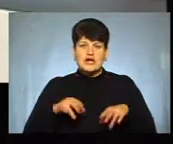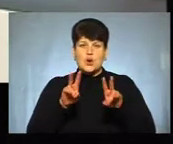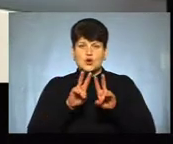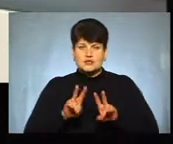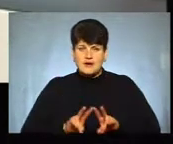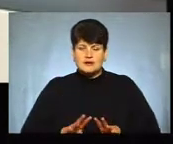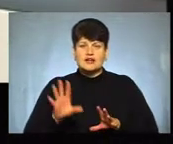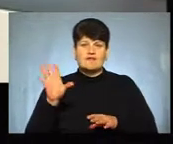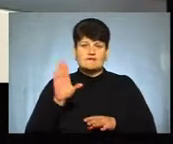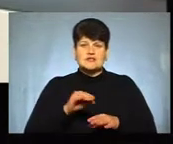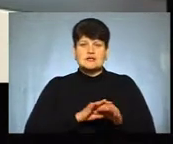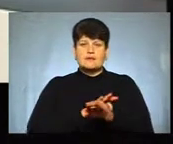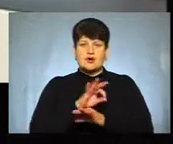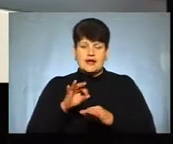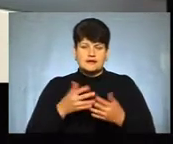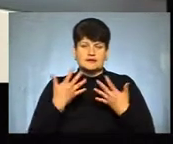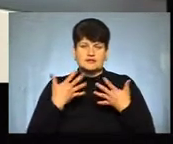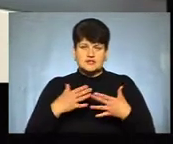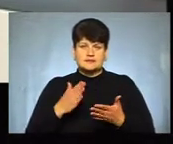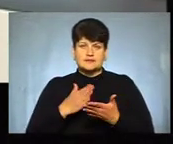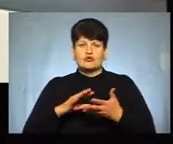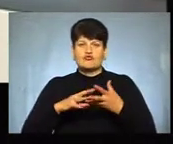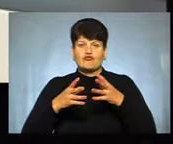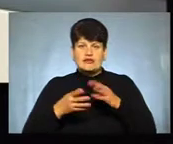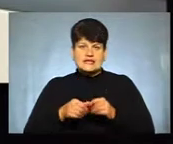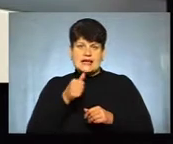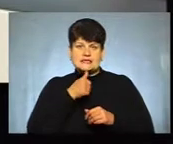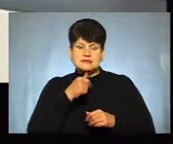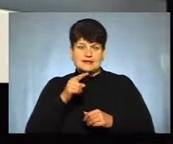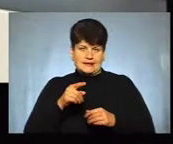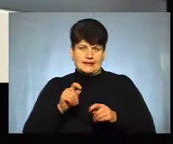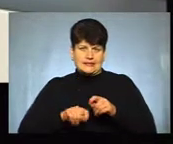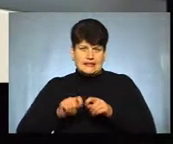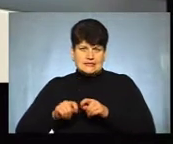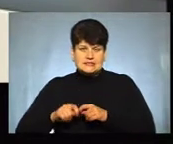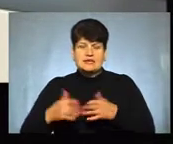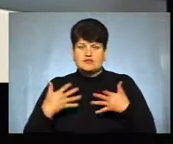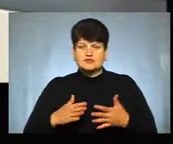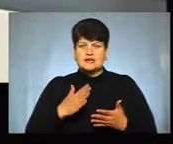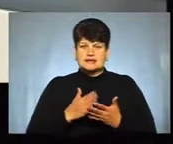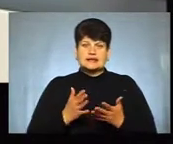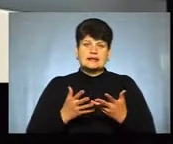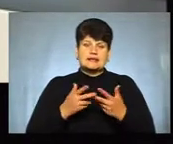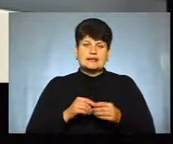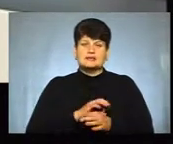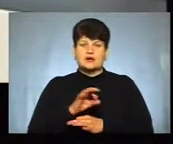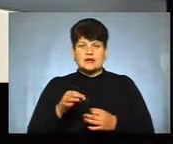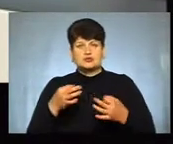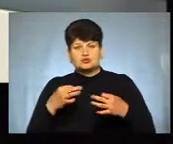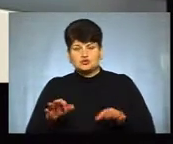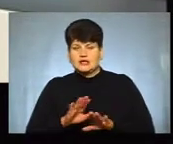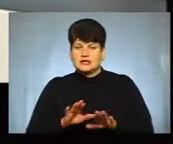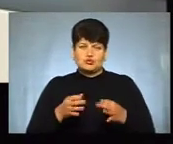всі проекти, вони пройшли відповідні висновки, експертизи, і вже в нас є кількість проектів, яка допущена, яка недопущення